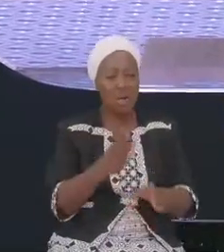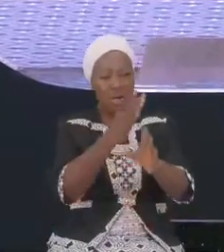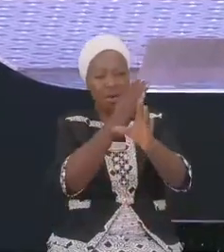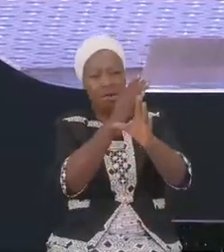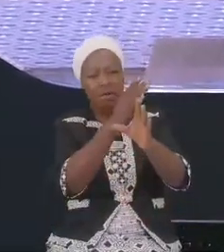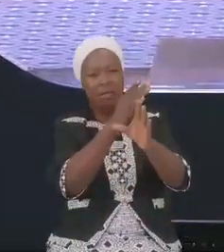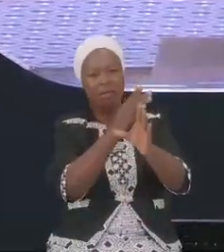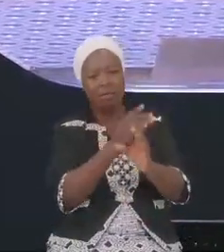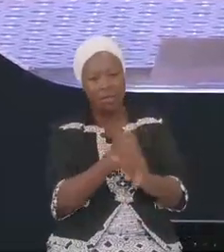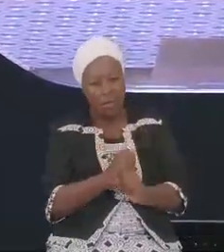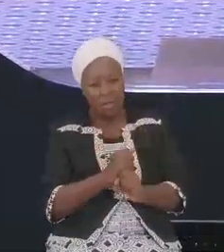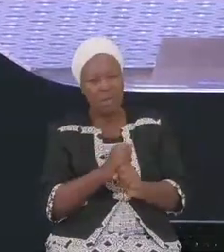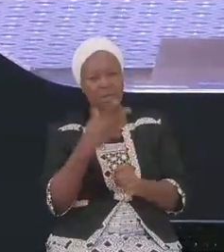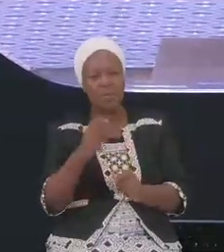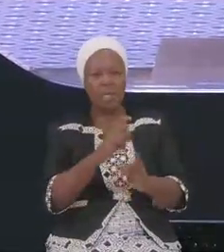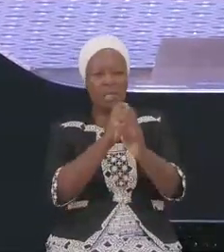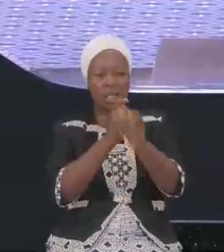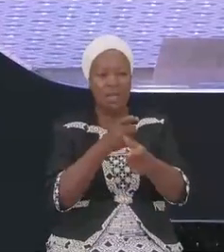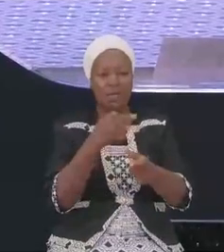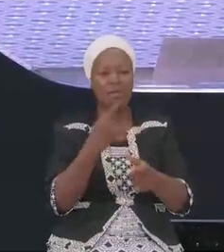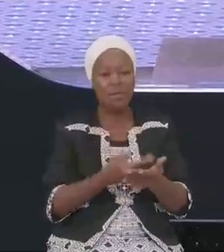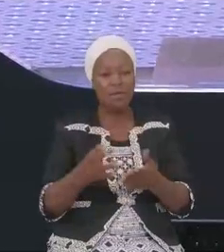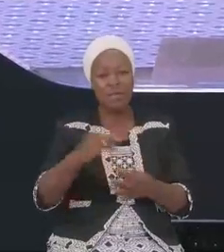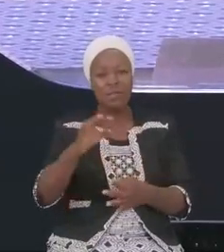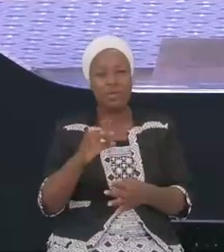le don du Saint-Esprit. Amen.